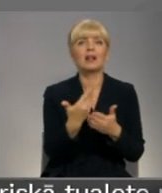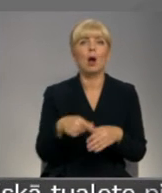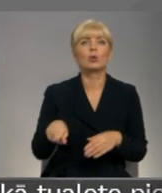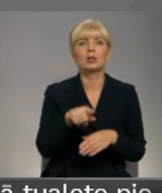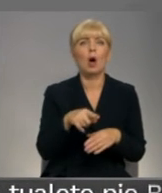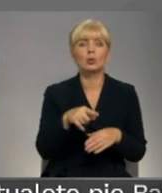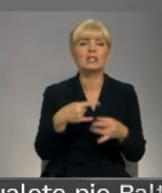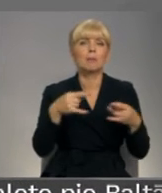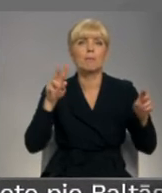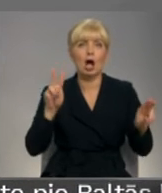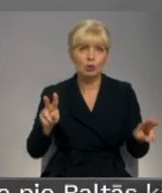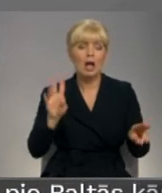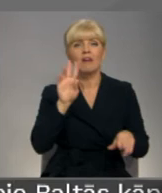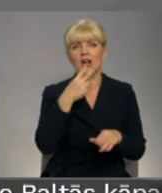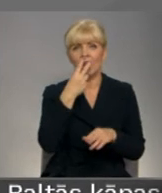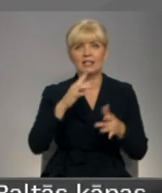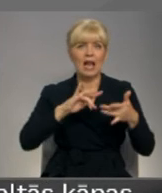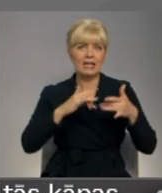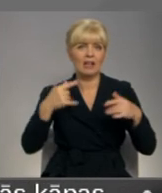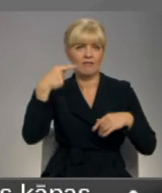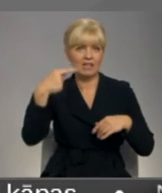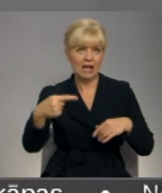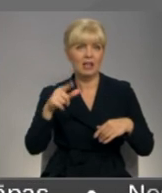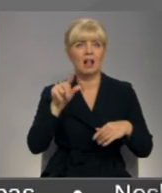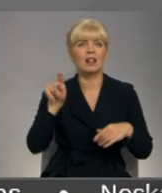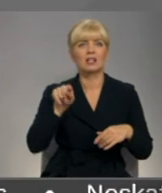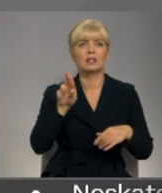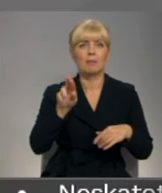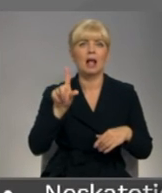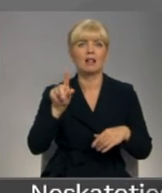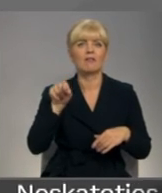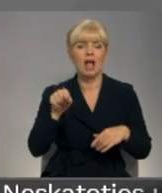var interneta vietnē lsm.lv/tautas panorāma.